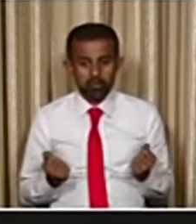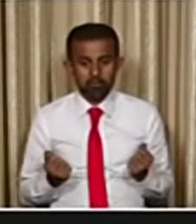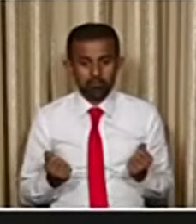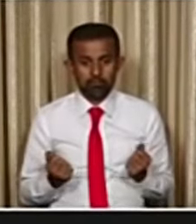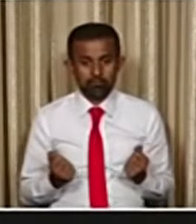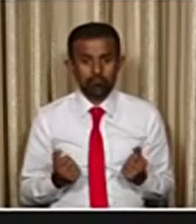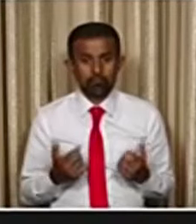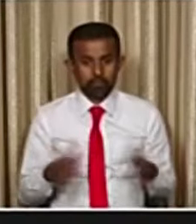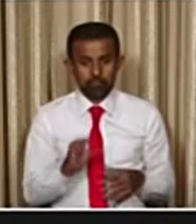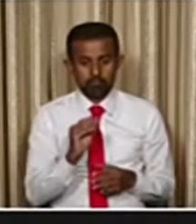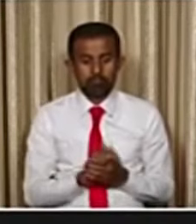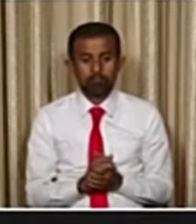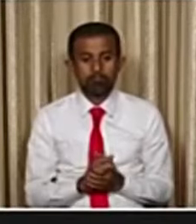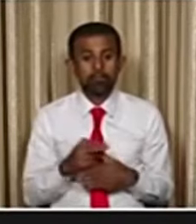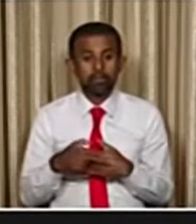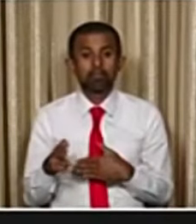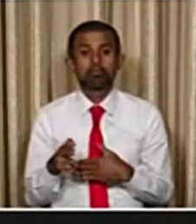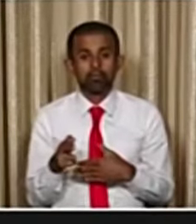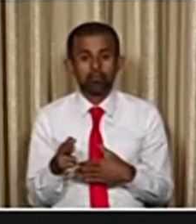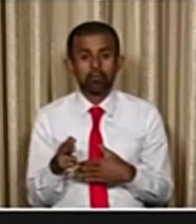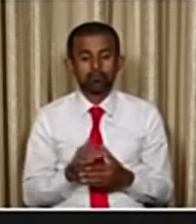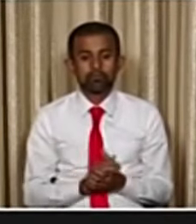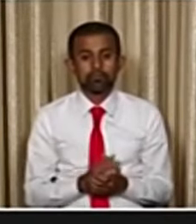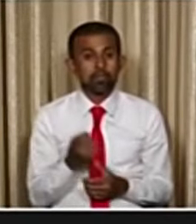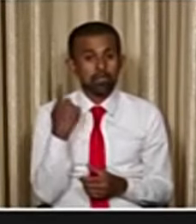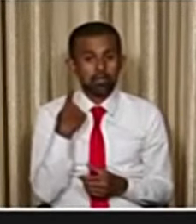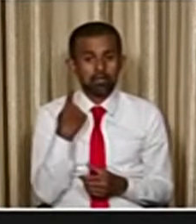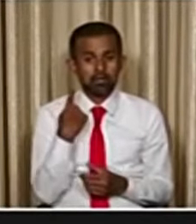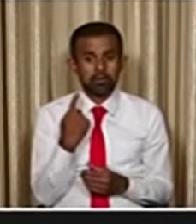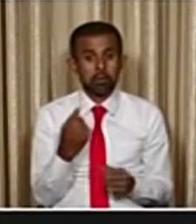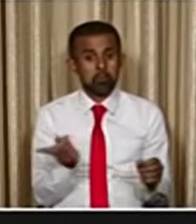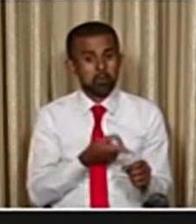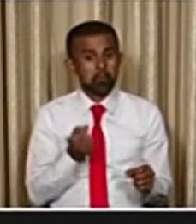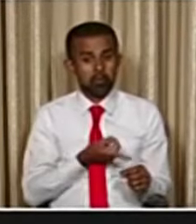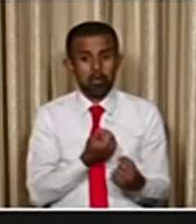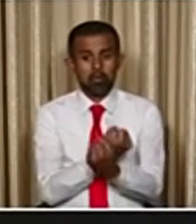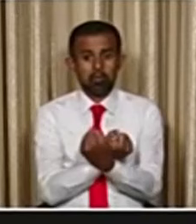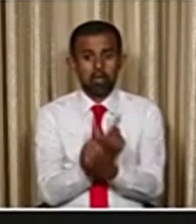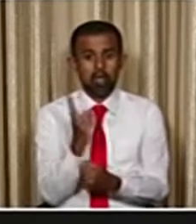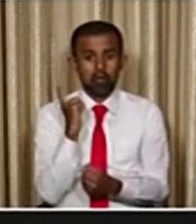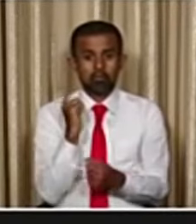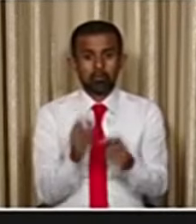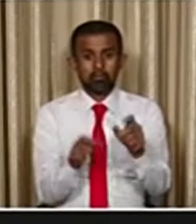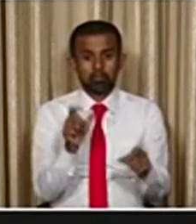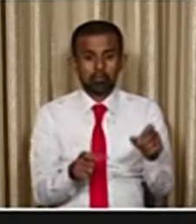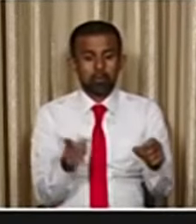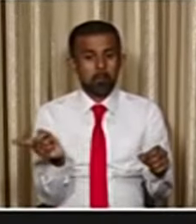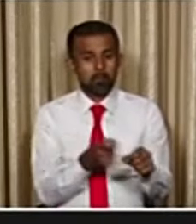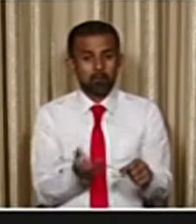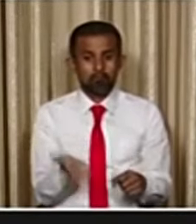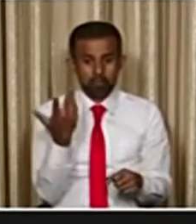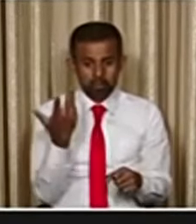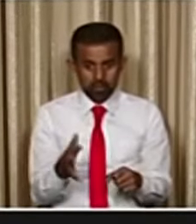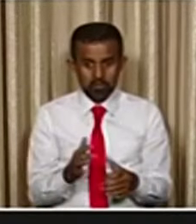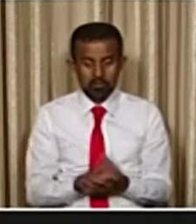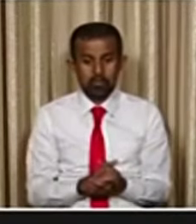අවසන් කරනවා මේක පැහැදිලි කළා. මොකද හේතුව? එදා පුළුවන් තරම් මැරුවේ මේ රටේ පොලිසිය සහ හමුදාවේ ජනතාව. ඒ නිසා කරු